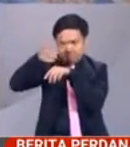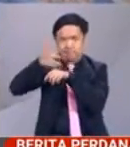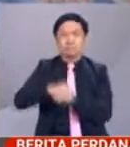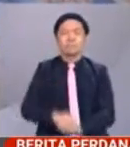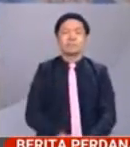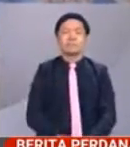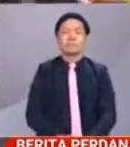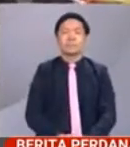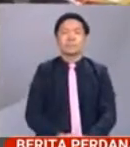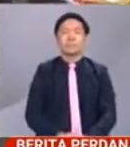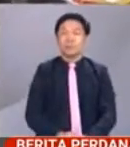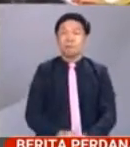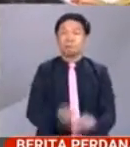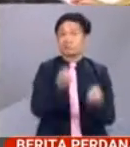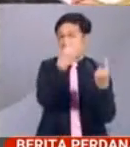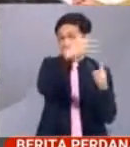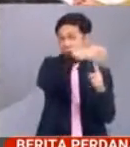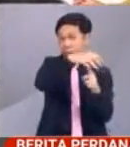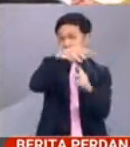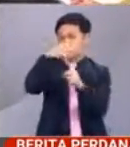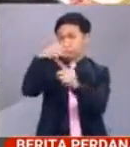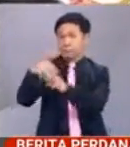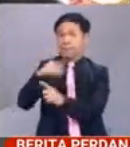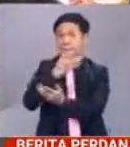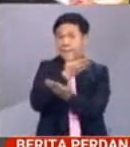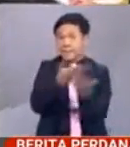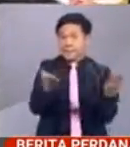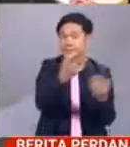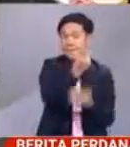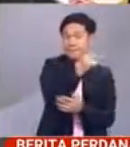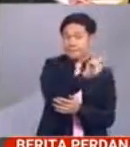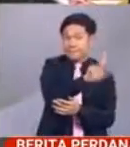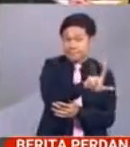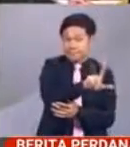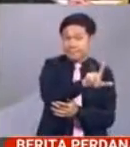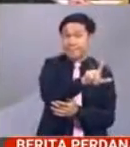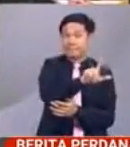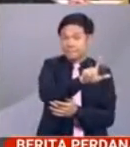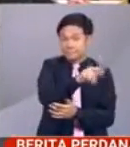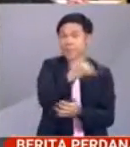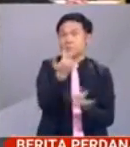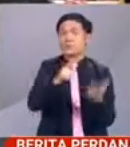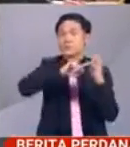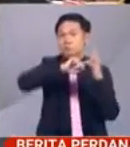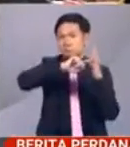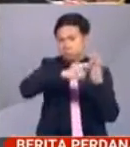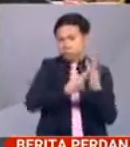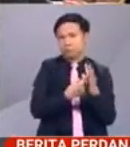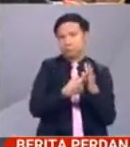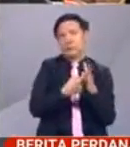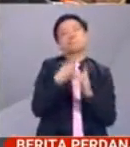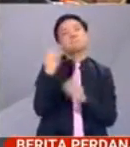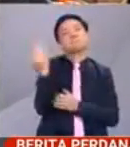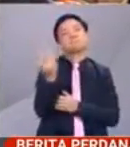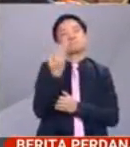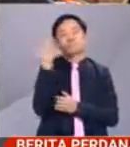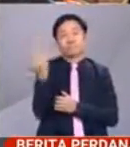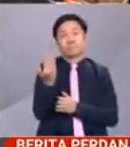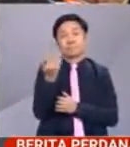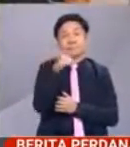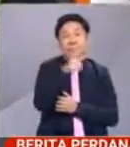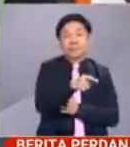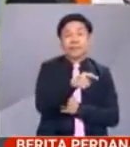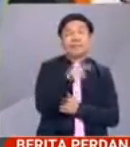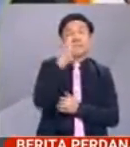Tinjauan kami ke beberapa lokasi Pasar Tani di Ibu Negara mendapati kebanyakan peniaga mula beroperasi seperti biasa. Di Pasar Tani